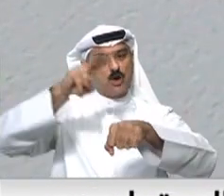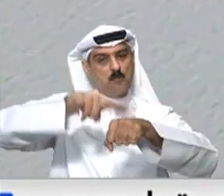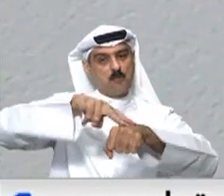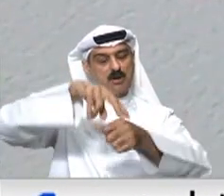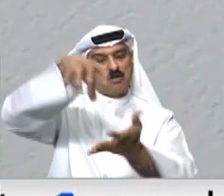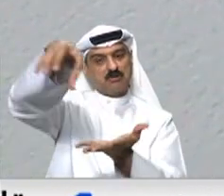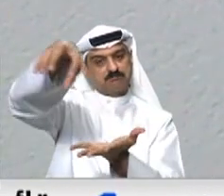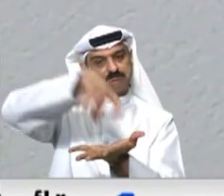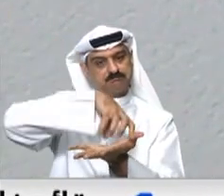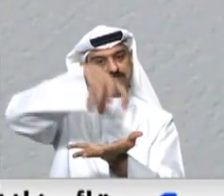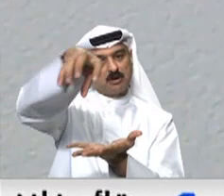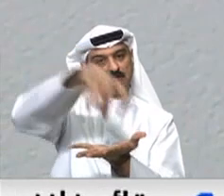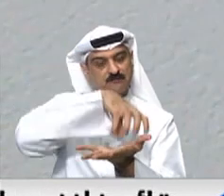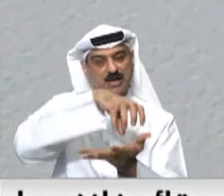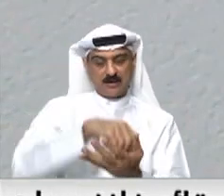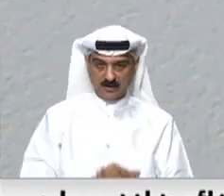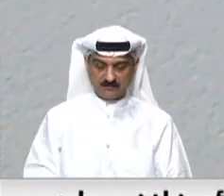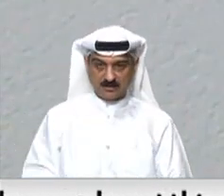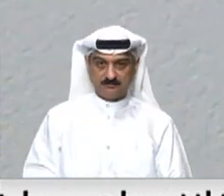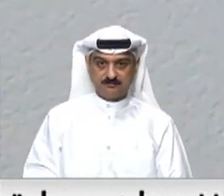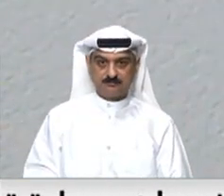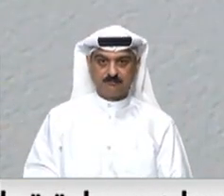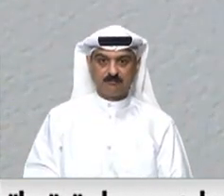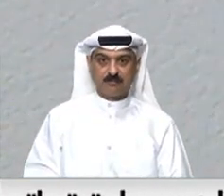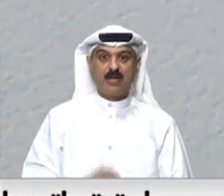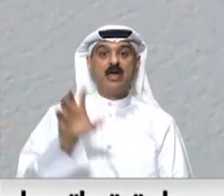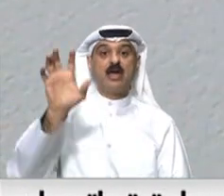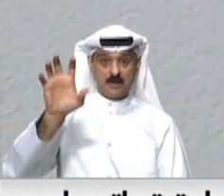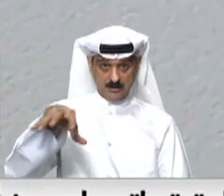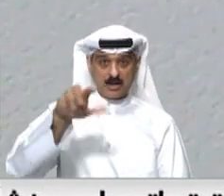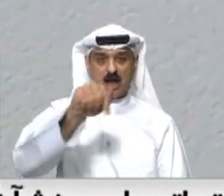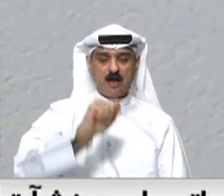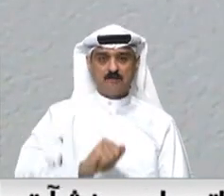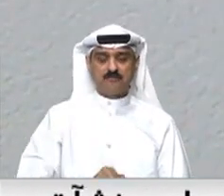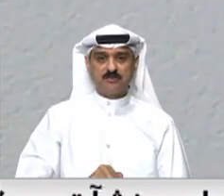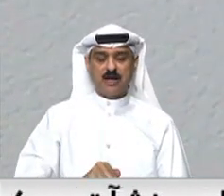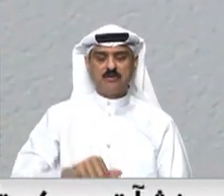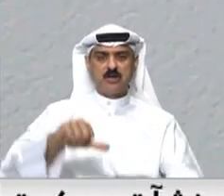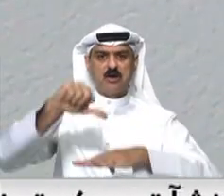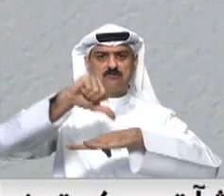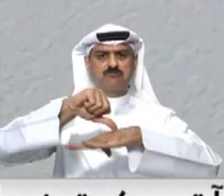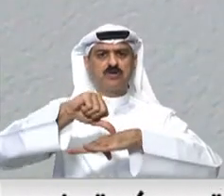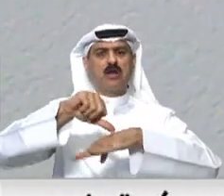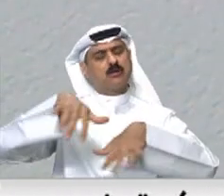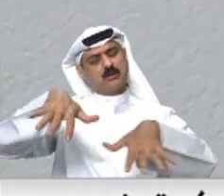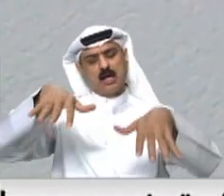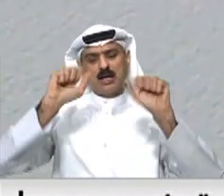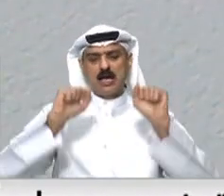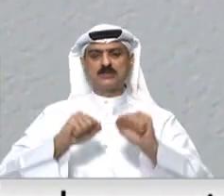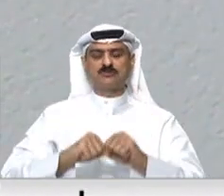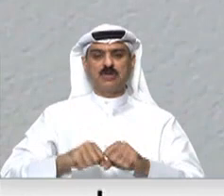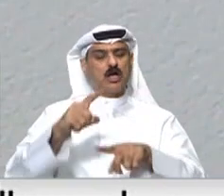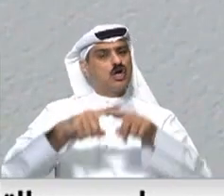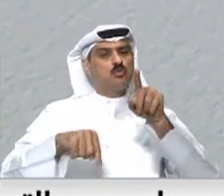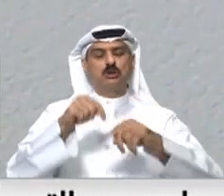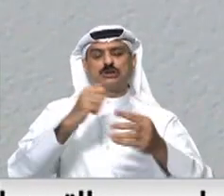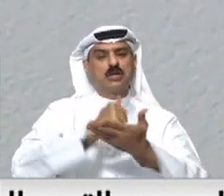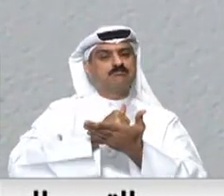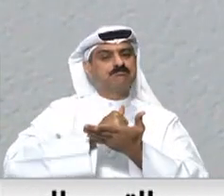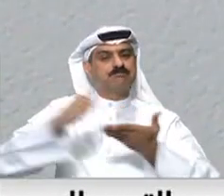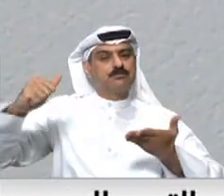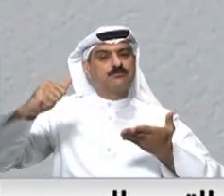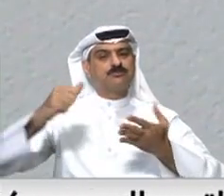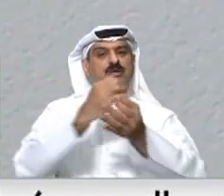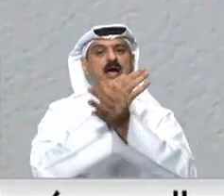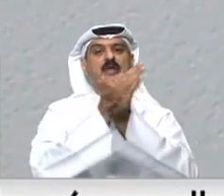إلى قواعدها العسكرية. طبعا بالنسبة إلى موسكو ترى بأن الأمور انتهت دراماتيكيا، ولكن هناك